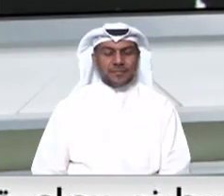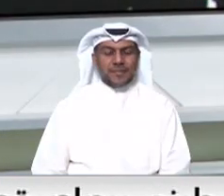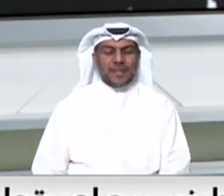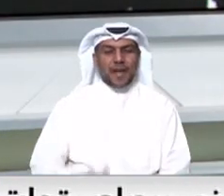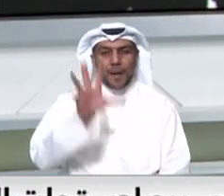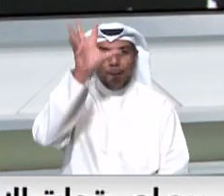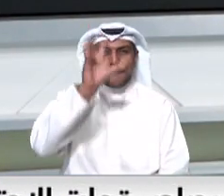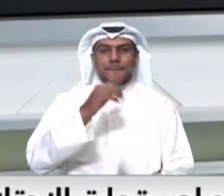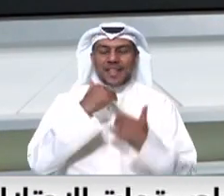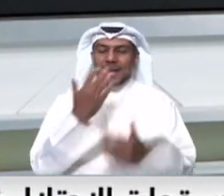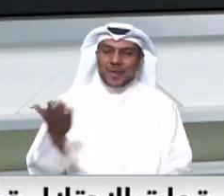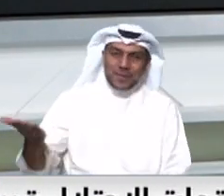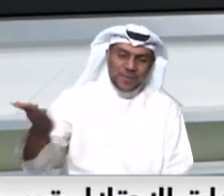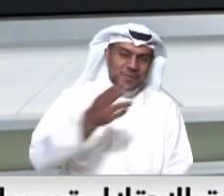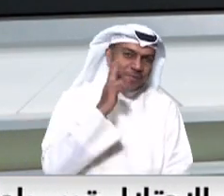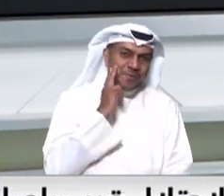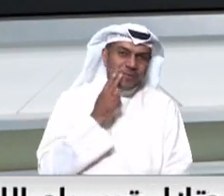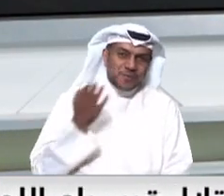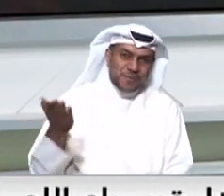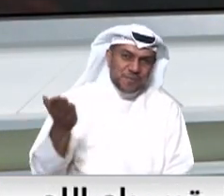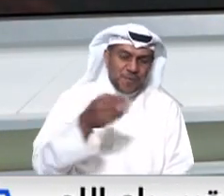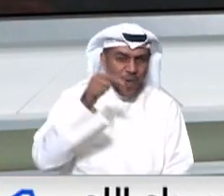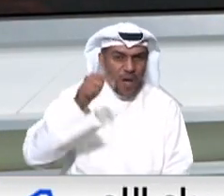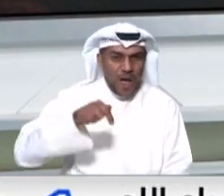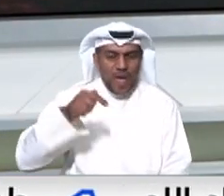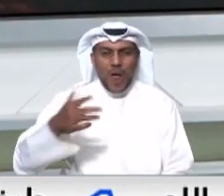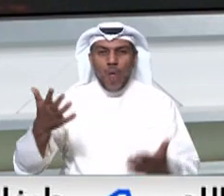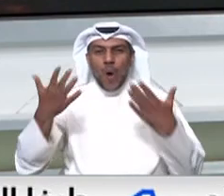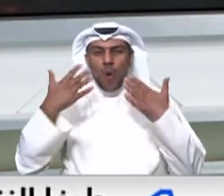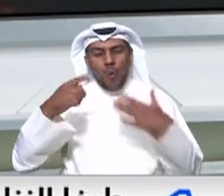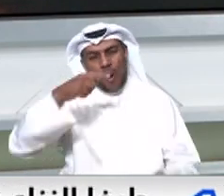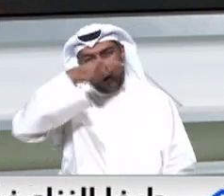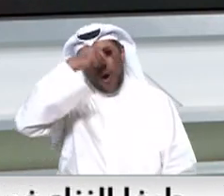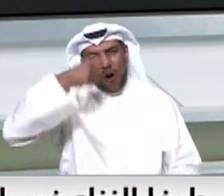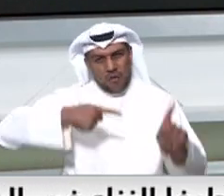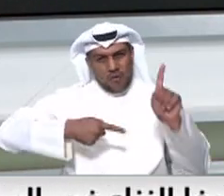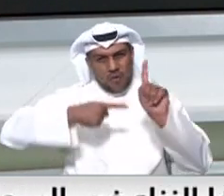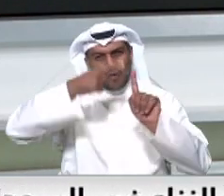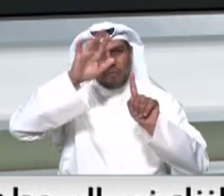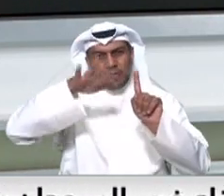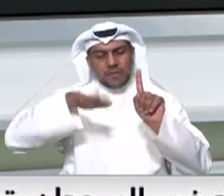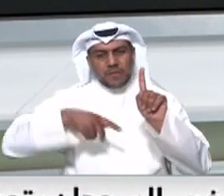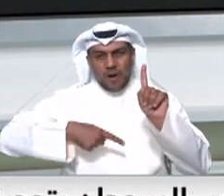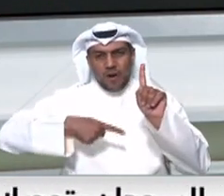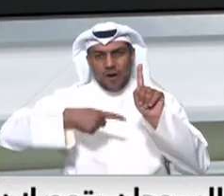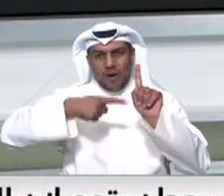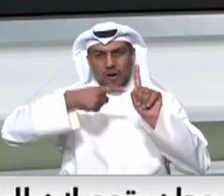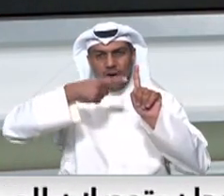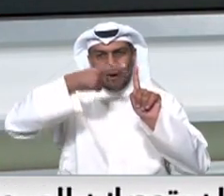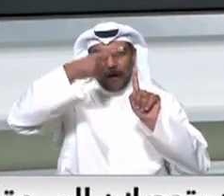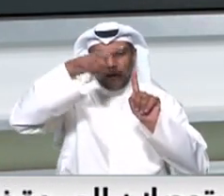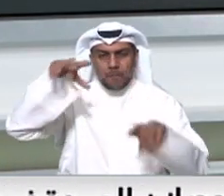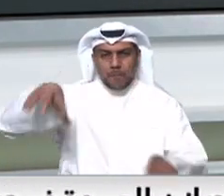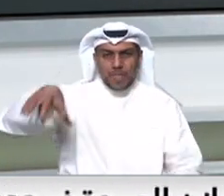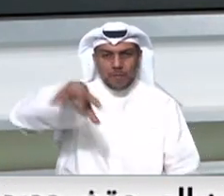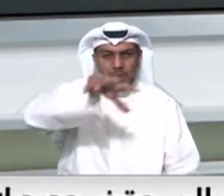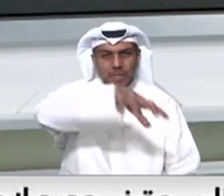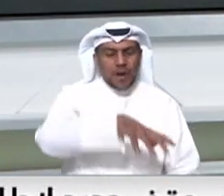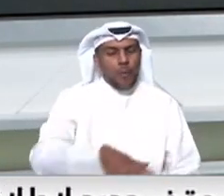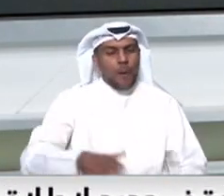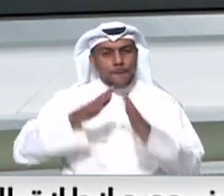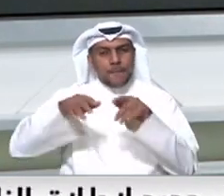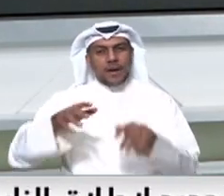نمسي عليكم بالخير أعزائي المشاهدين. الأجواء الحالية أجواء تميل إلى الحرارة، وتصل درجات الحرارة في معظم المناطق البرية ما